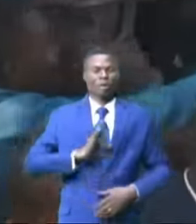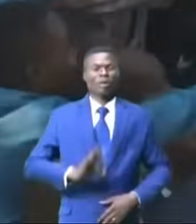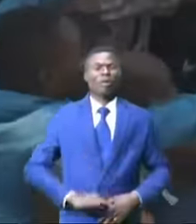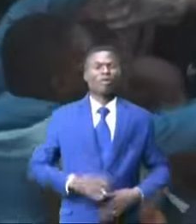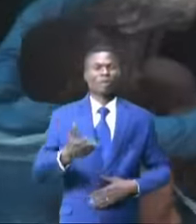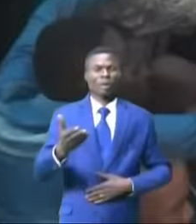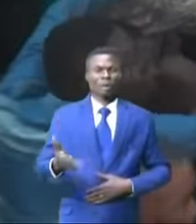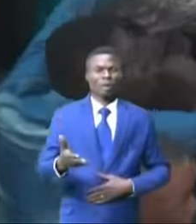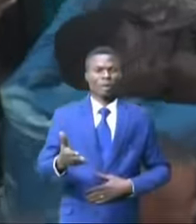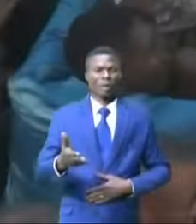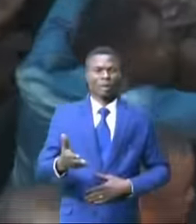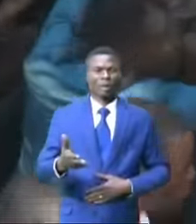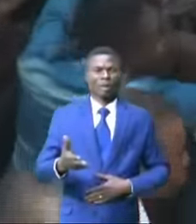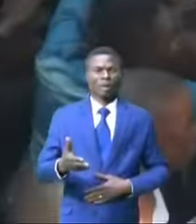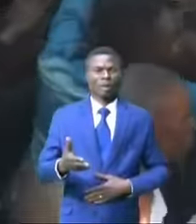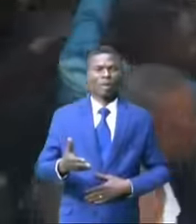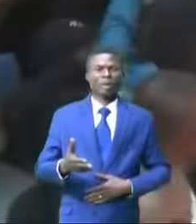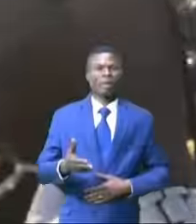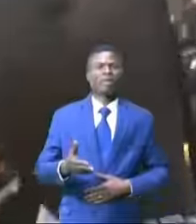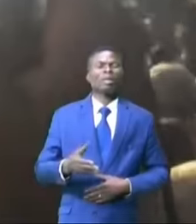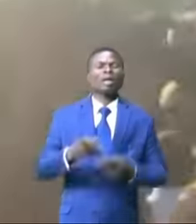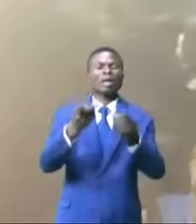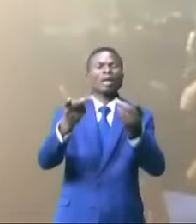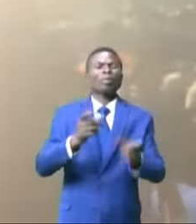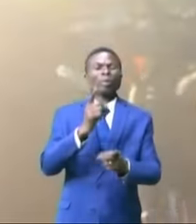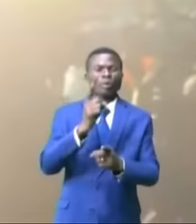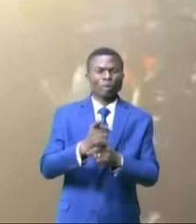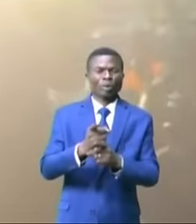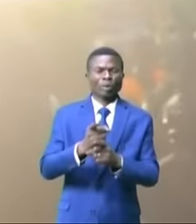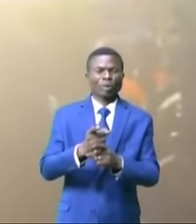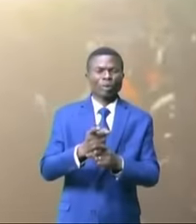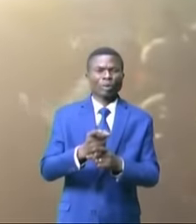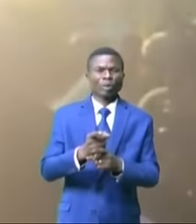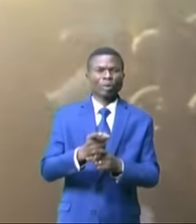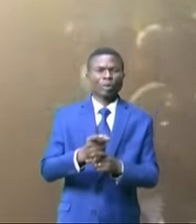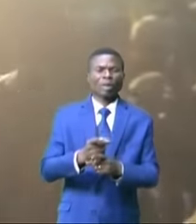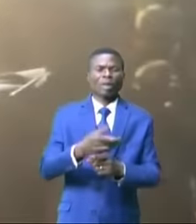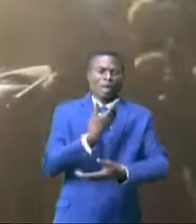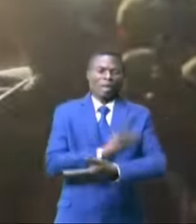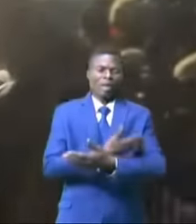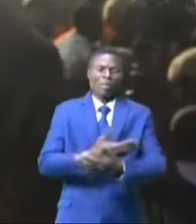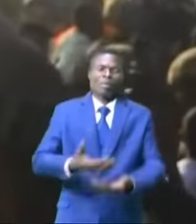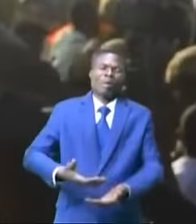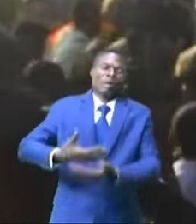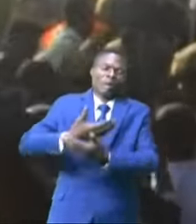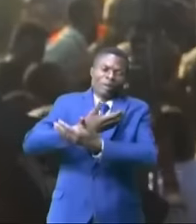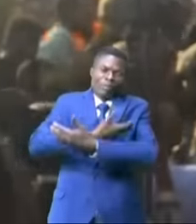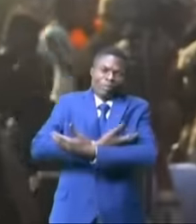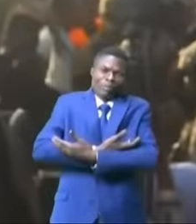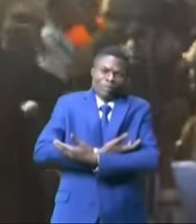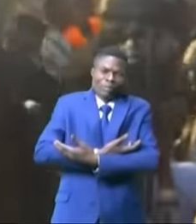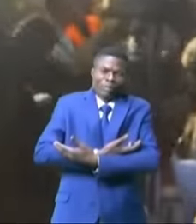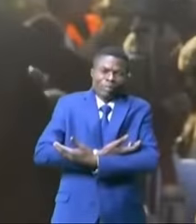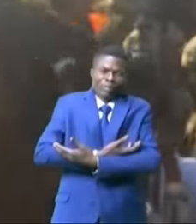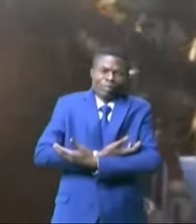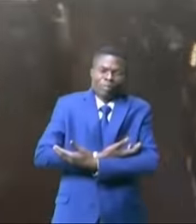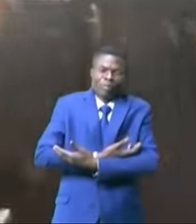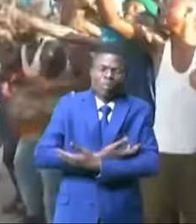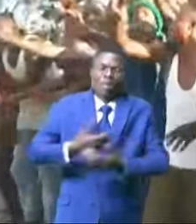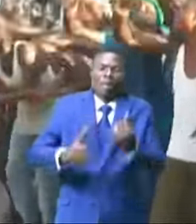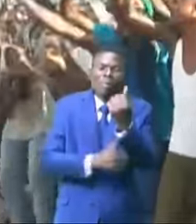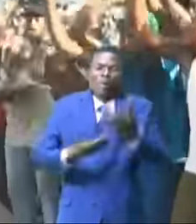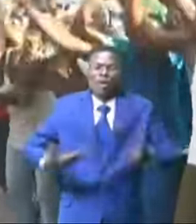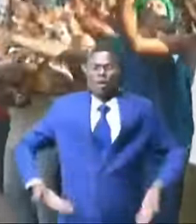Tshilombo, sensible et affectué, a porté un enfant dans ses bras, de quoi émouvoir la